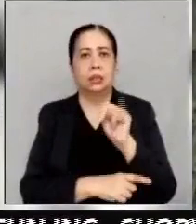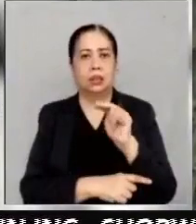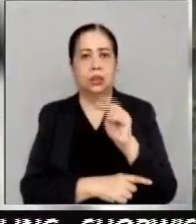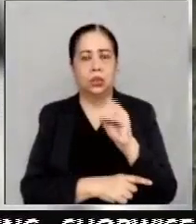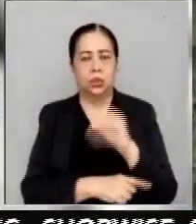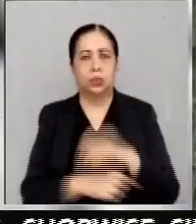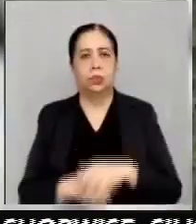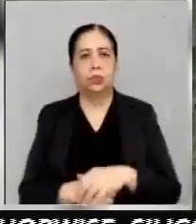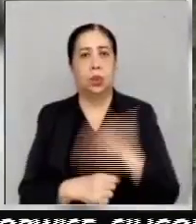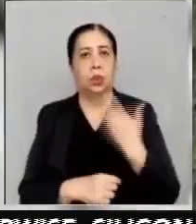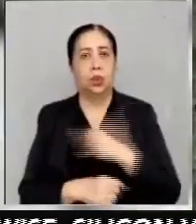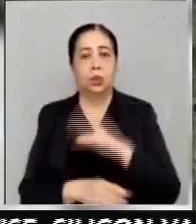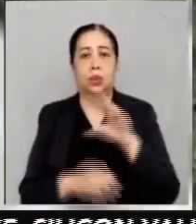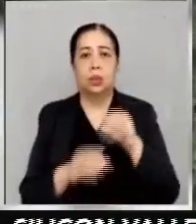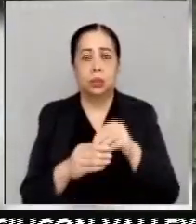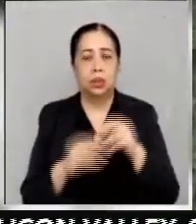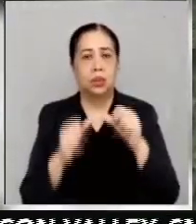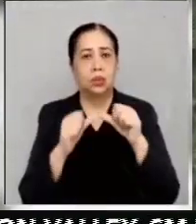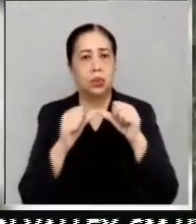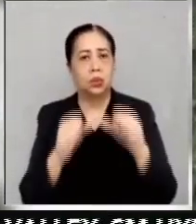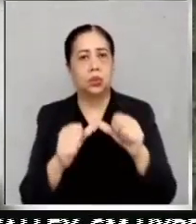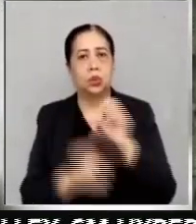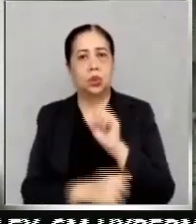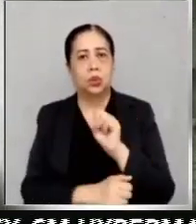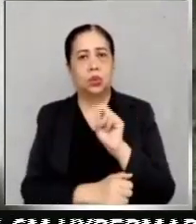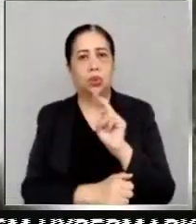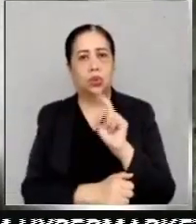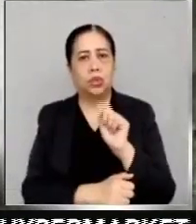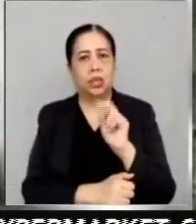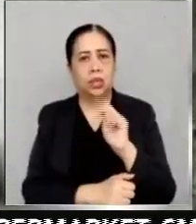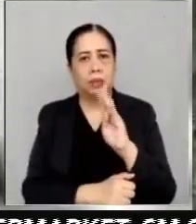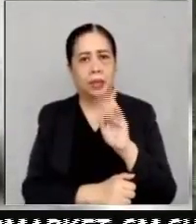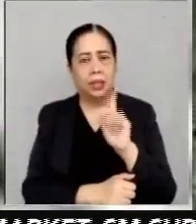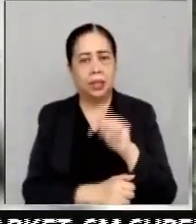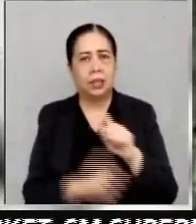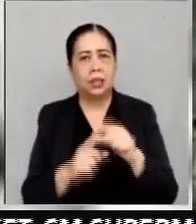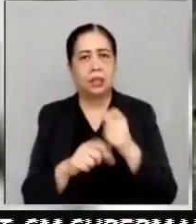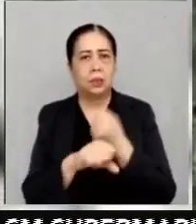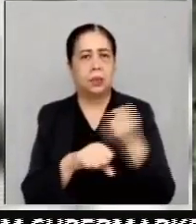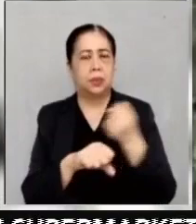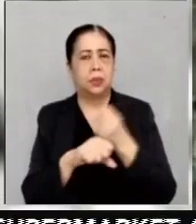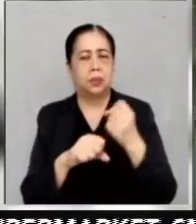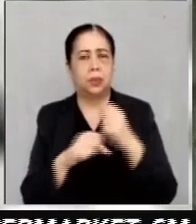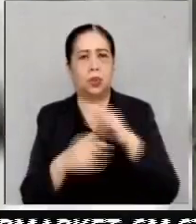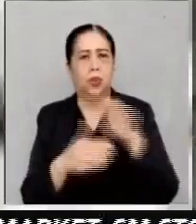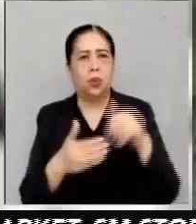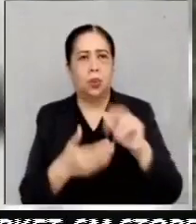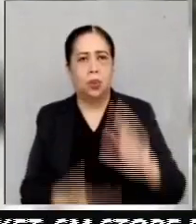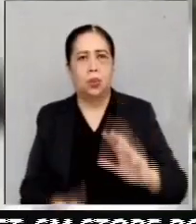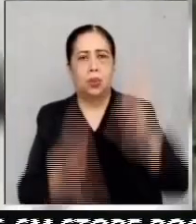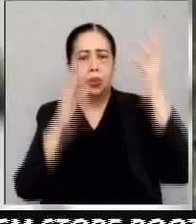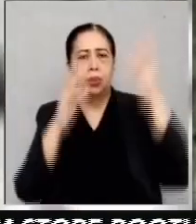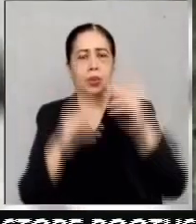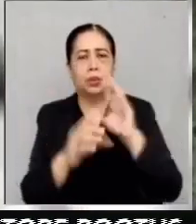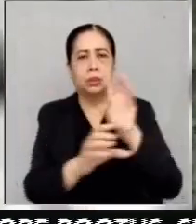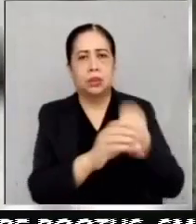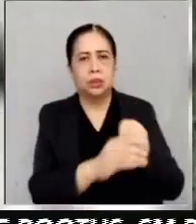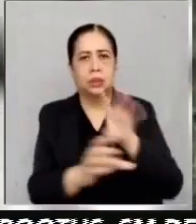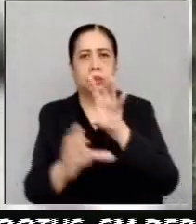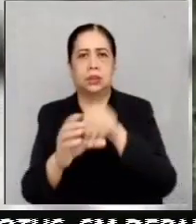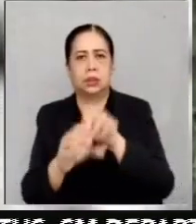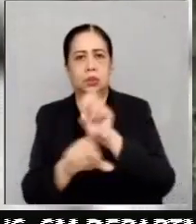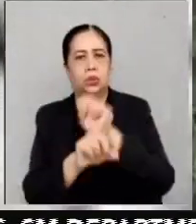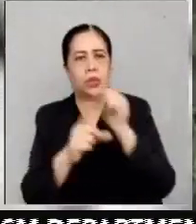the elements of sustainability, climate resilience, and disaster proofing in all phases of societal and